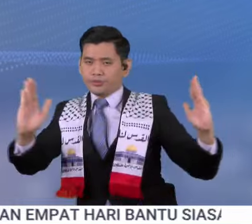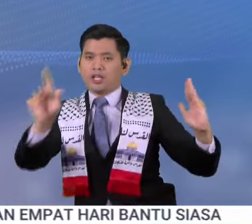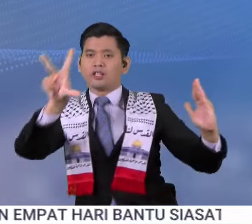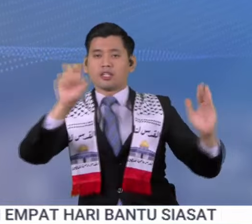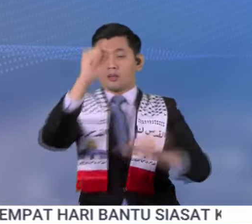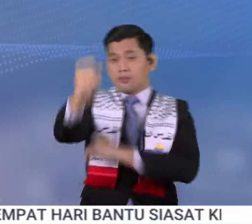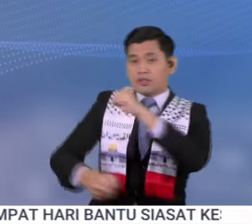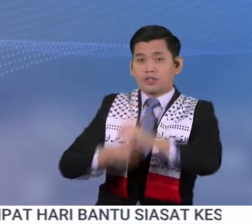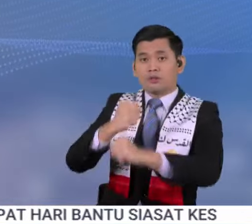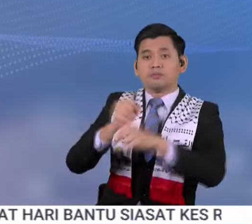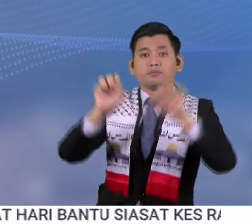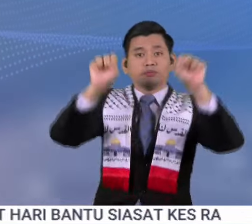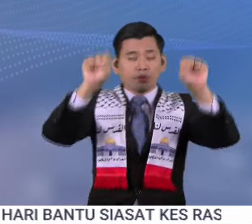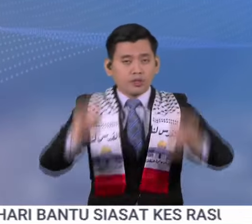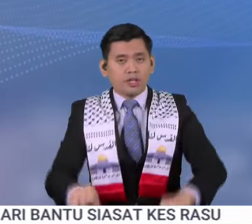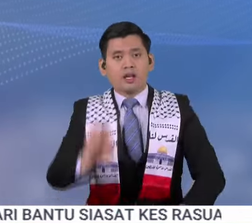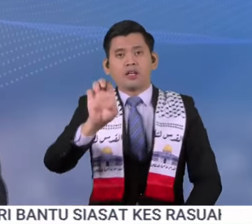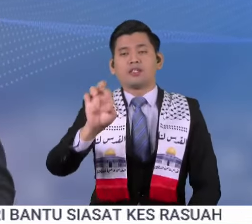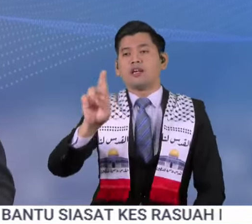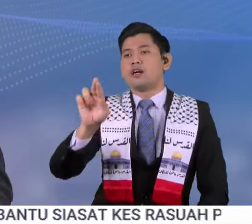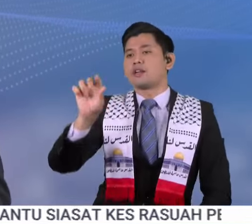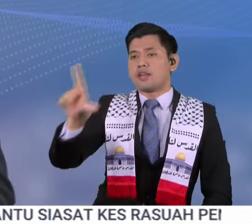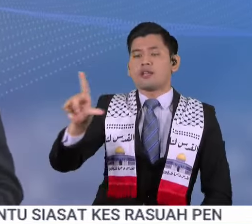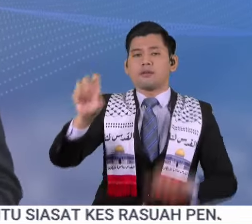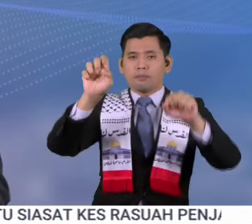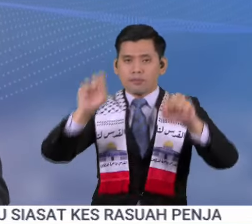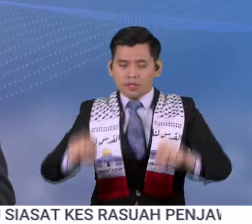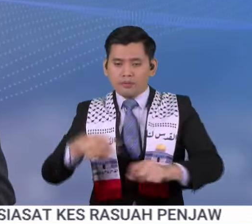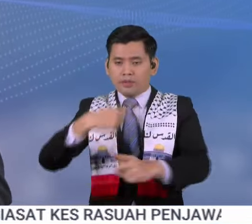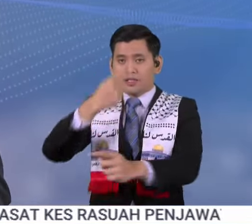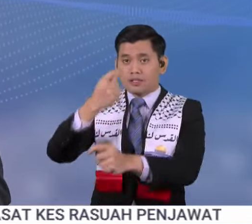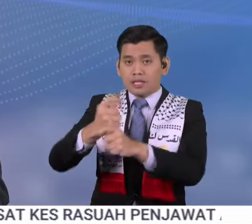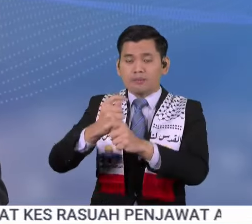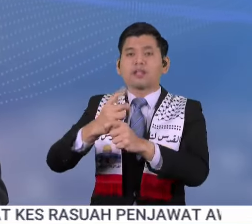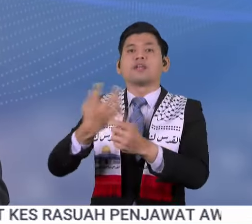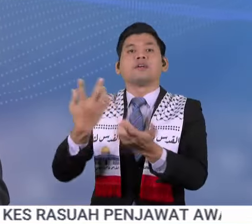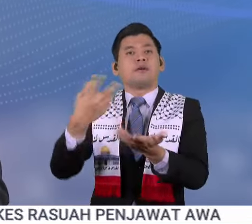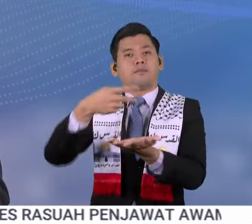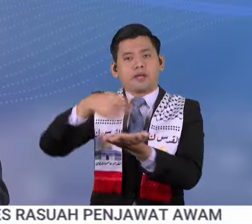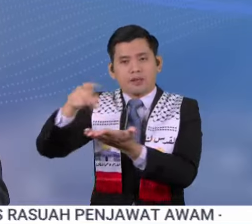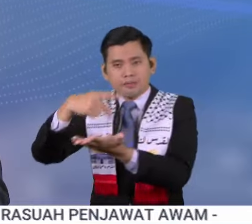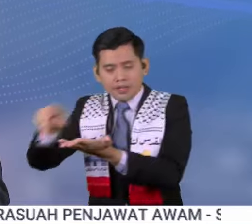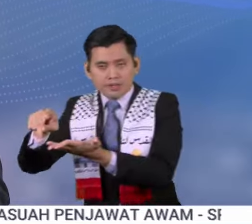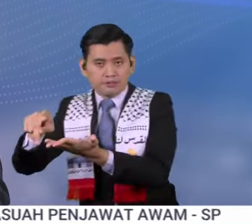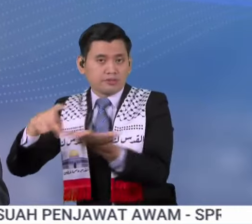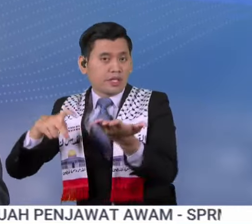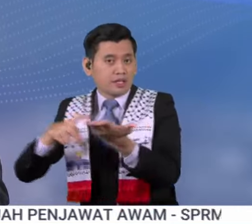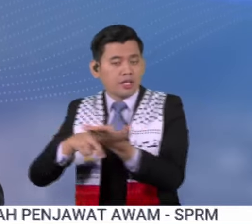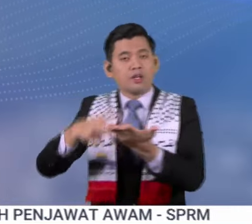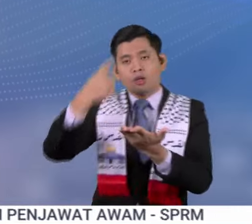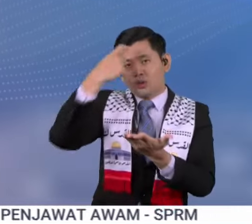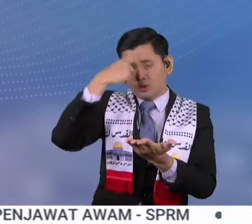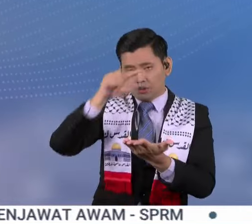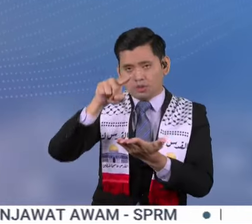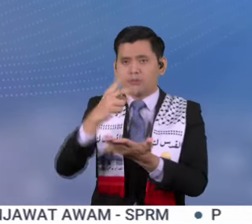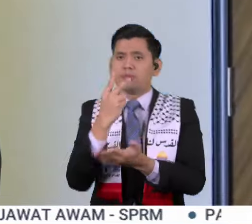30 tahun itu membolehkan ERL menentukan kadar tambang berdasarkan pertimbangan pasaran bermula hari ini.